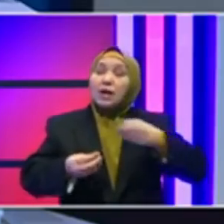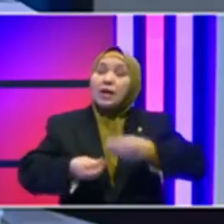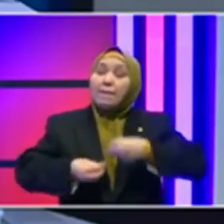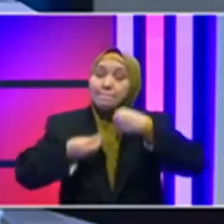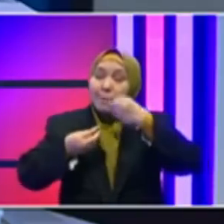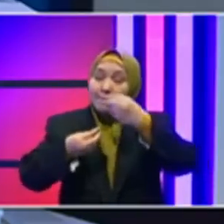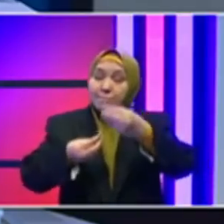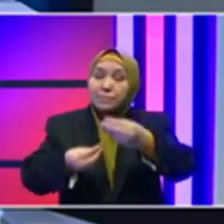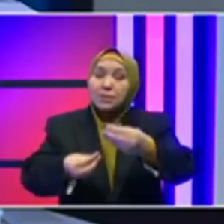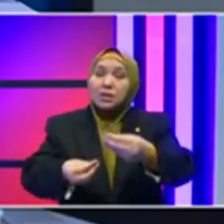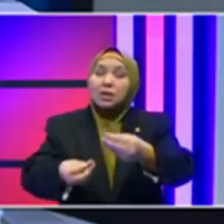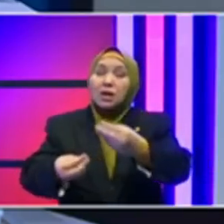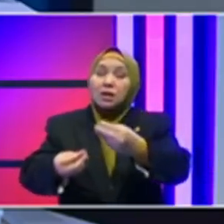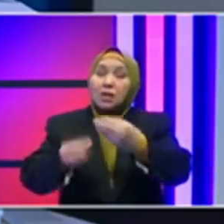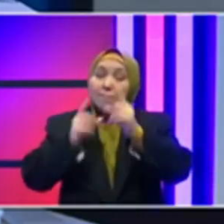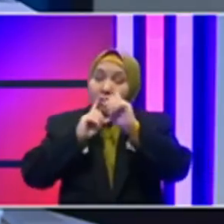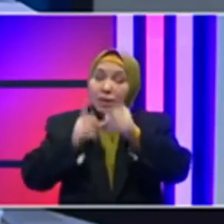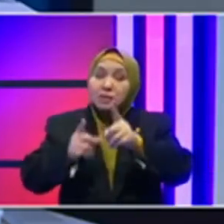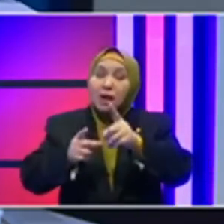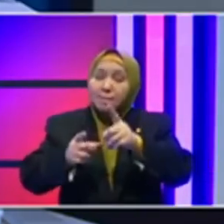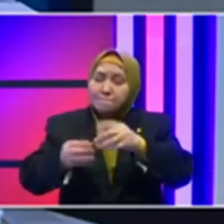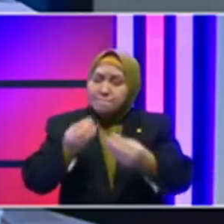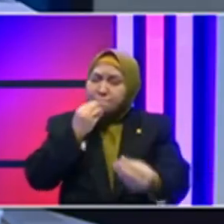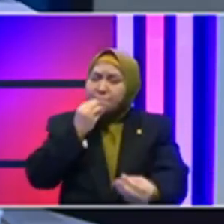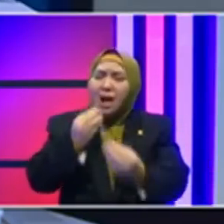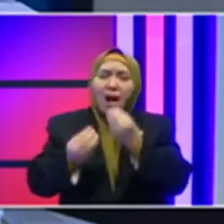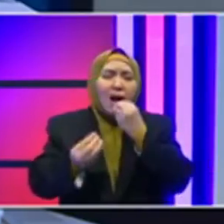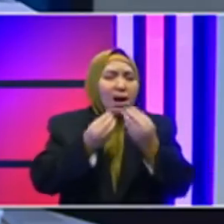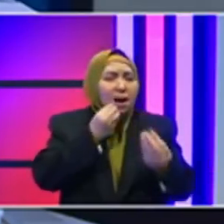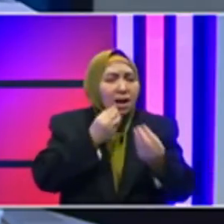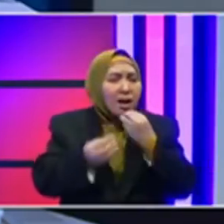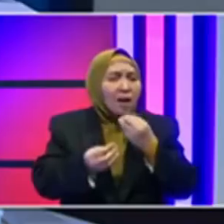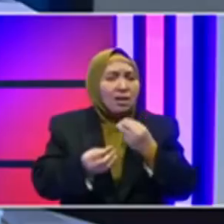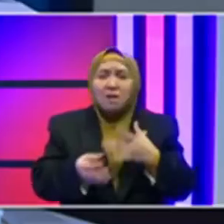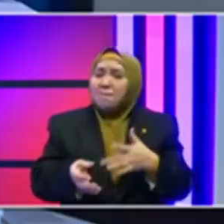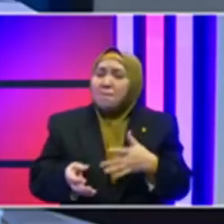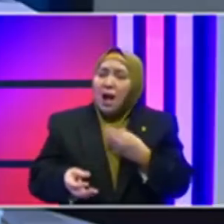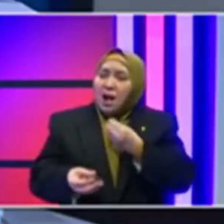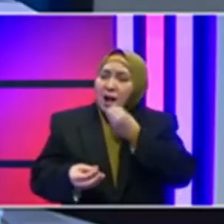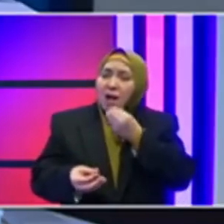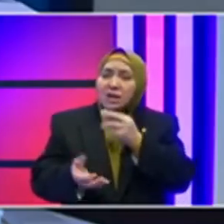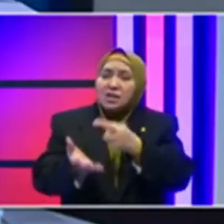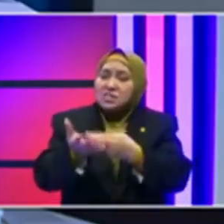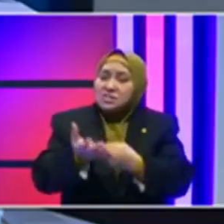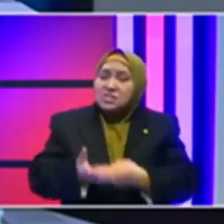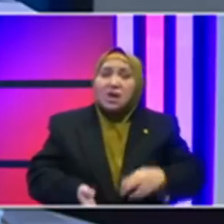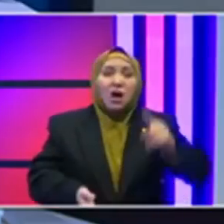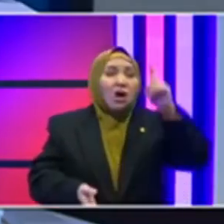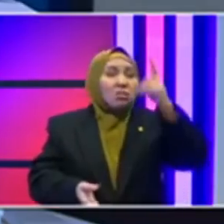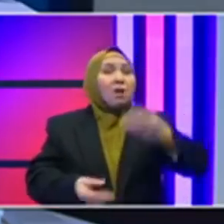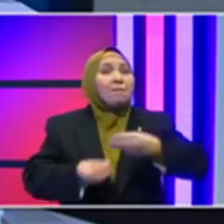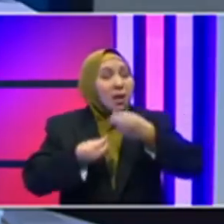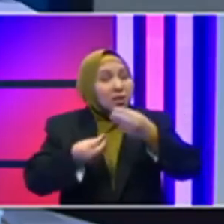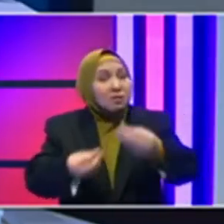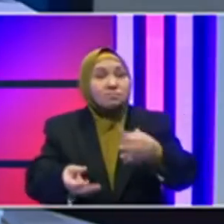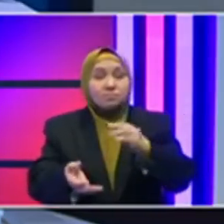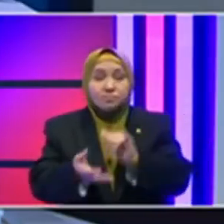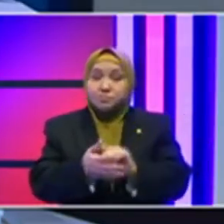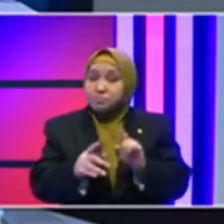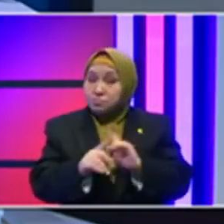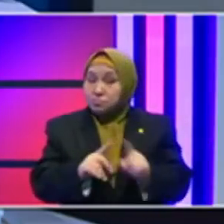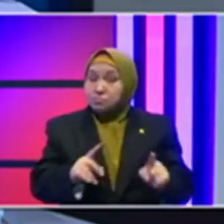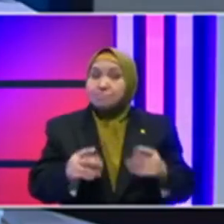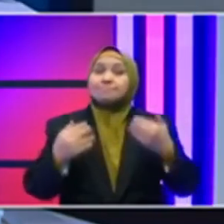ya memerintahkan supaya mereka makan supaya mereka menikmati rezeki yang Allah Subhanahu Wa Ta'ala tetapi